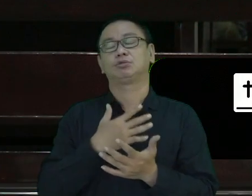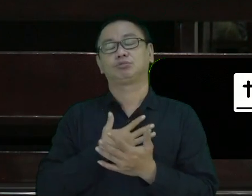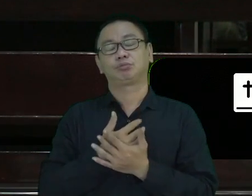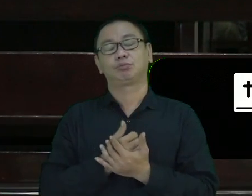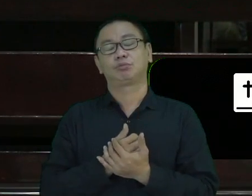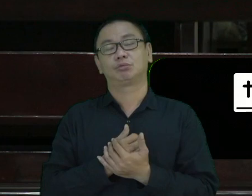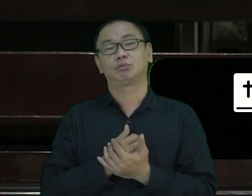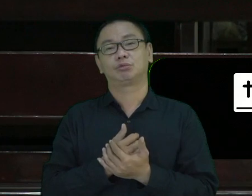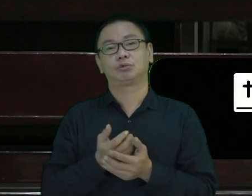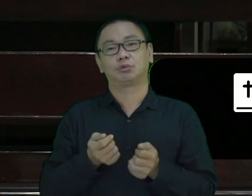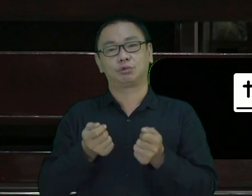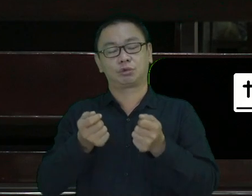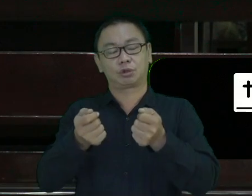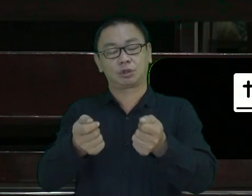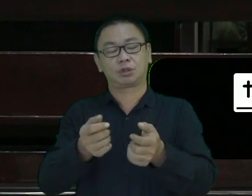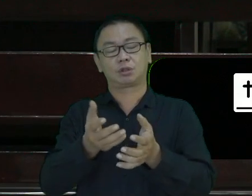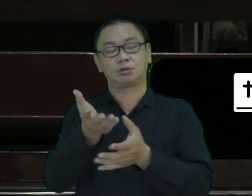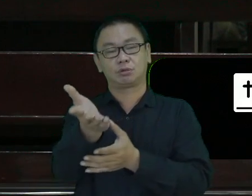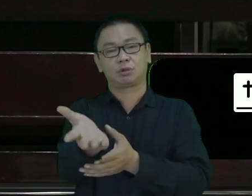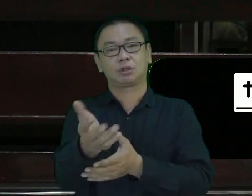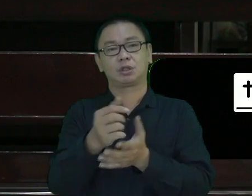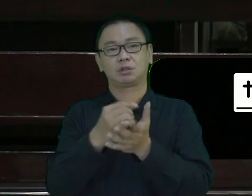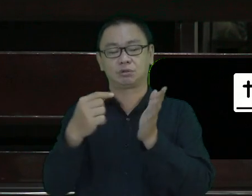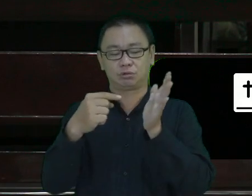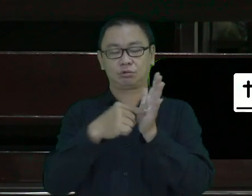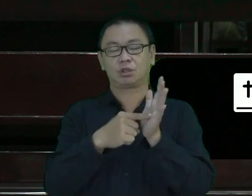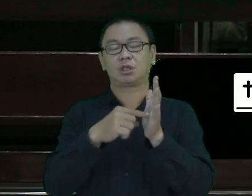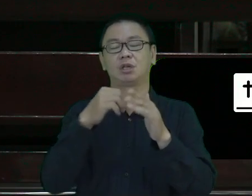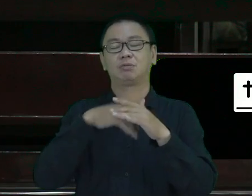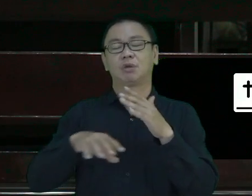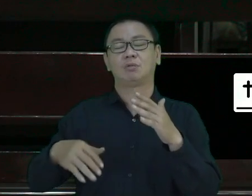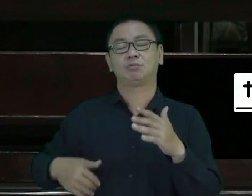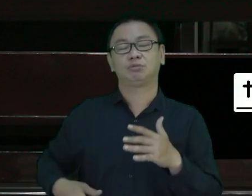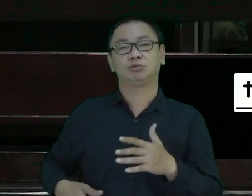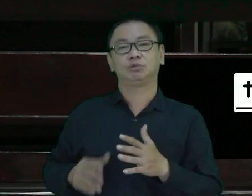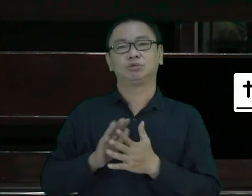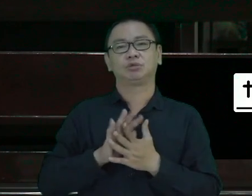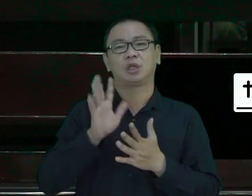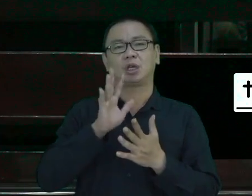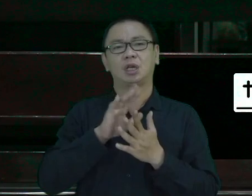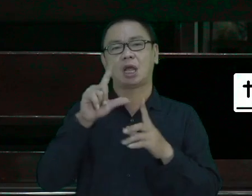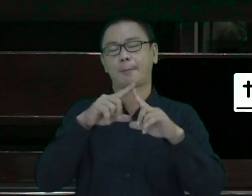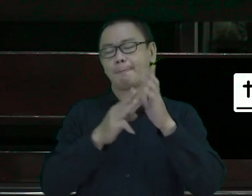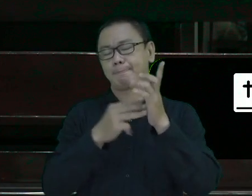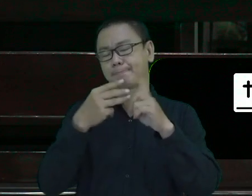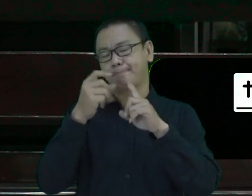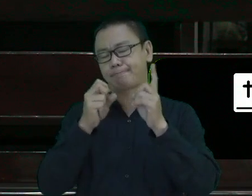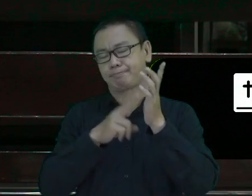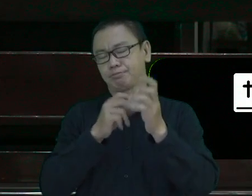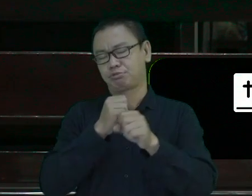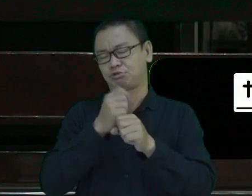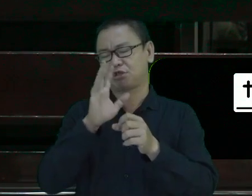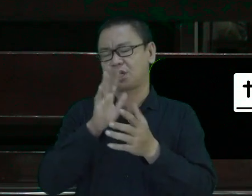Ulurkanlah tanganmu dan cucukkan ke dalam lambungku, dan jangan engkau tidak percaya lagi,